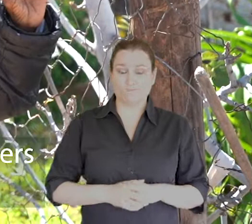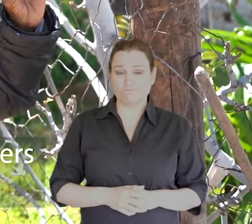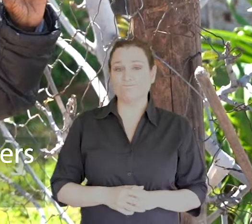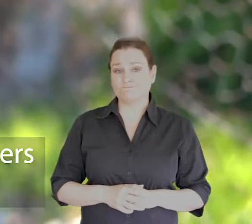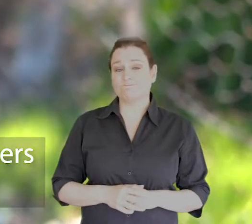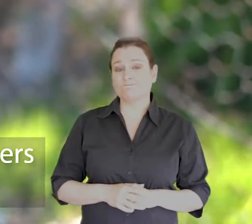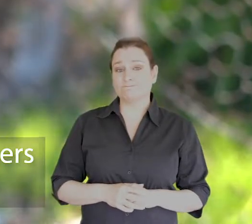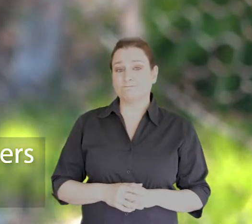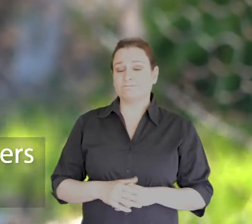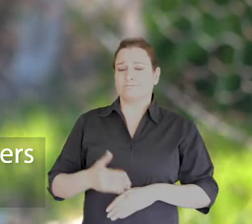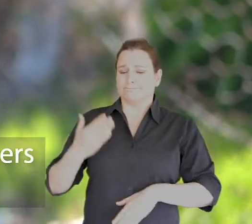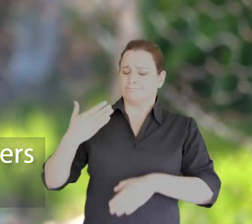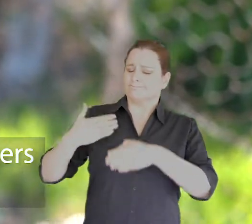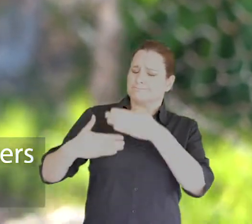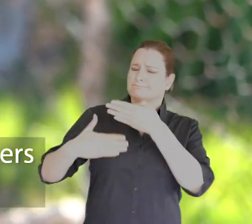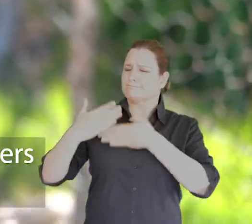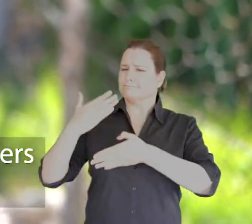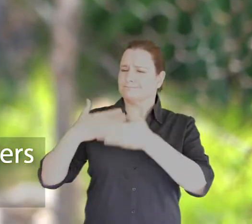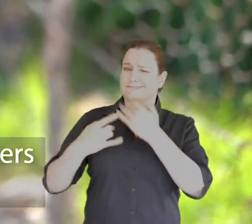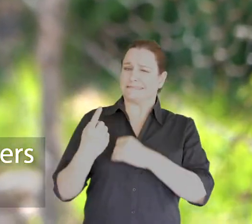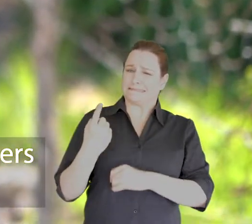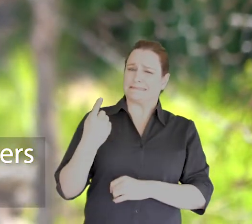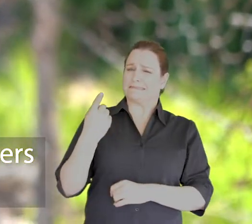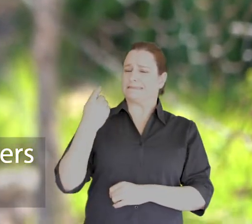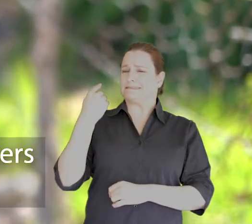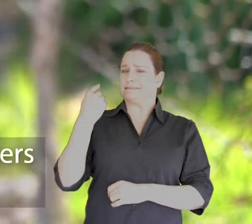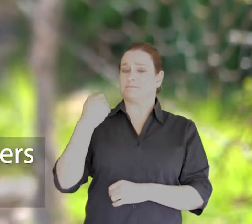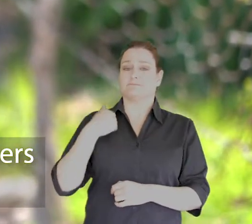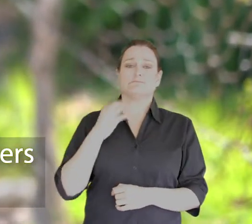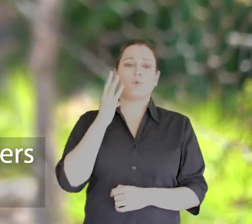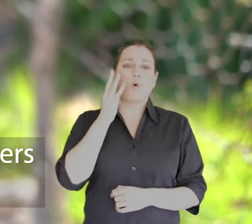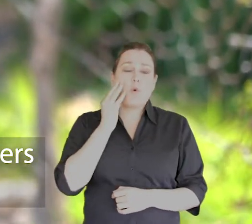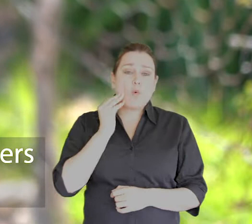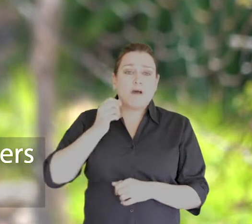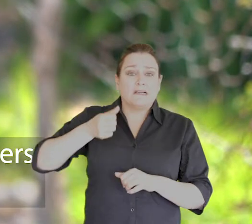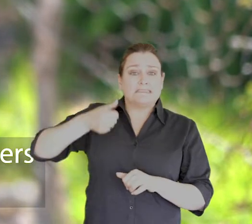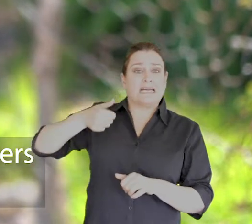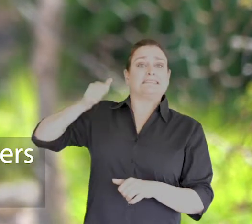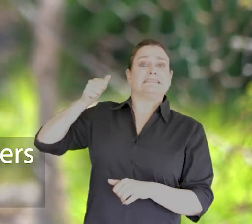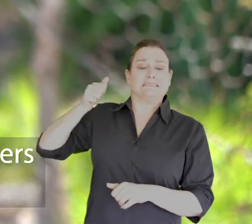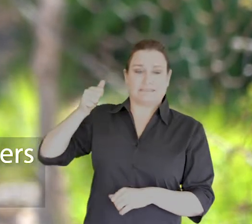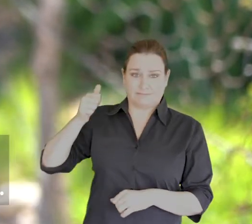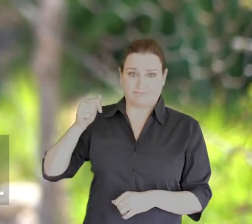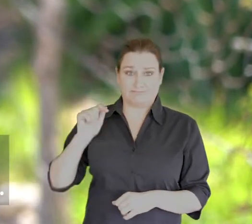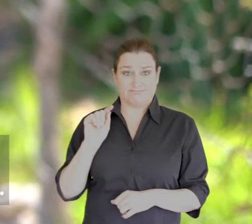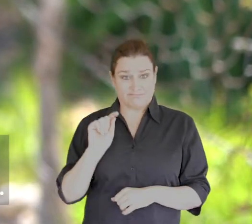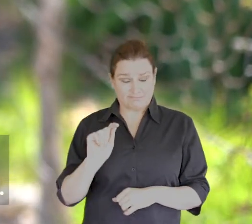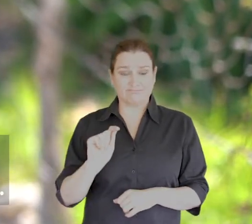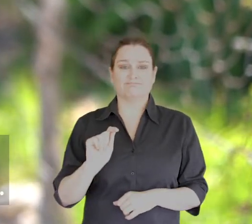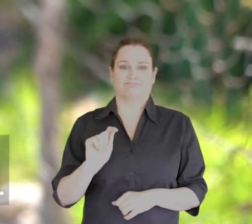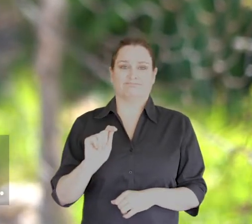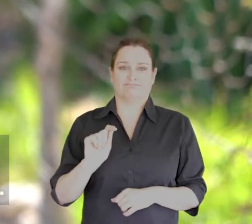gebore. Daurie! Daar is so stil, op een groeitjes, allemaal groeitjes, het